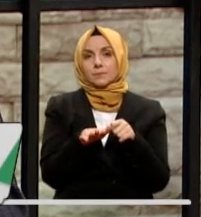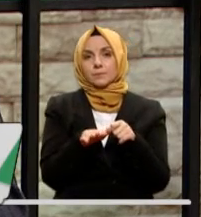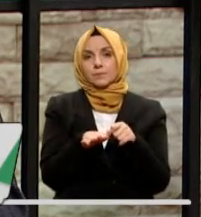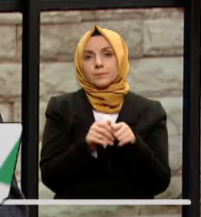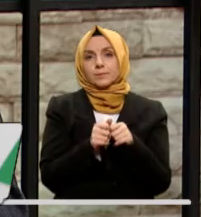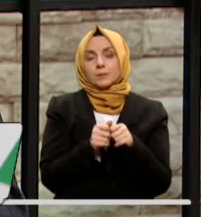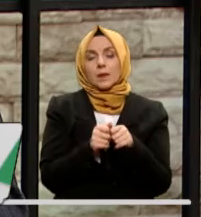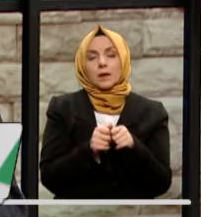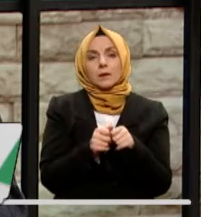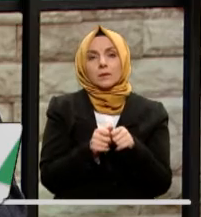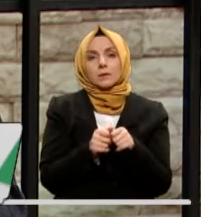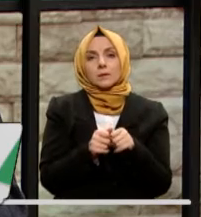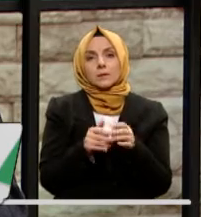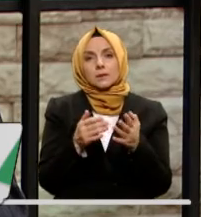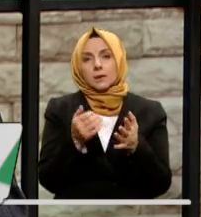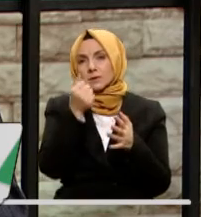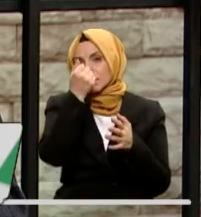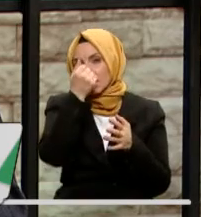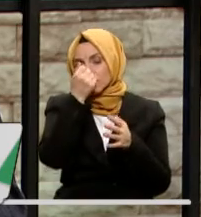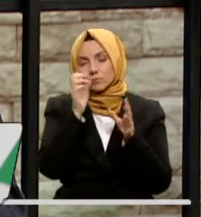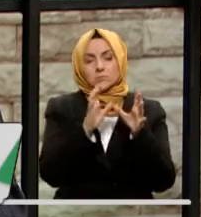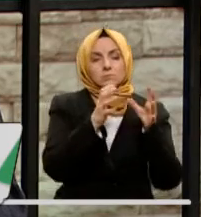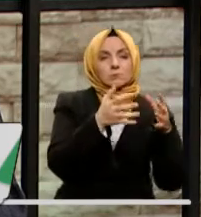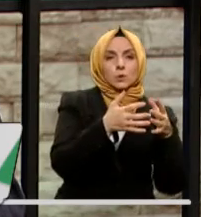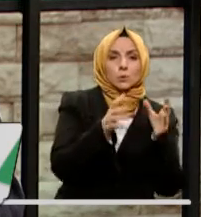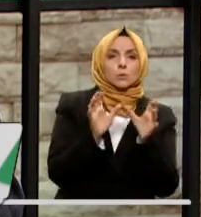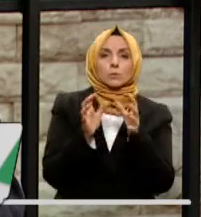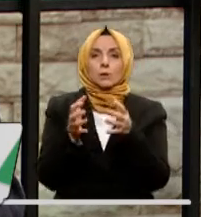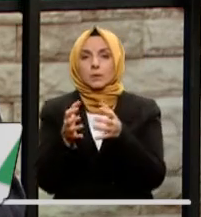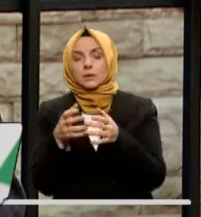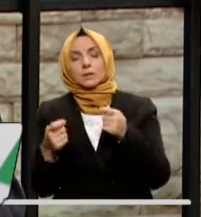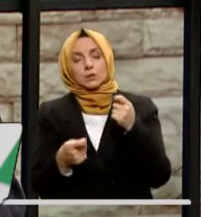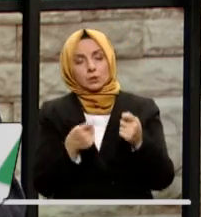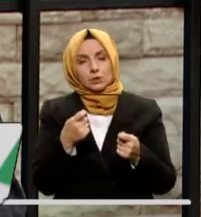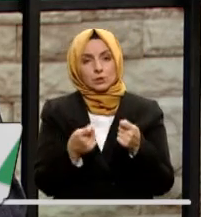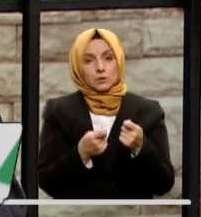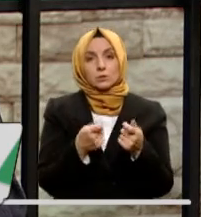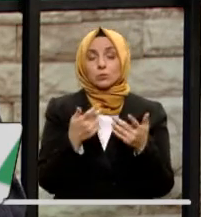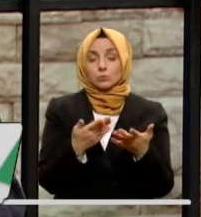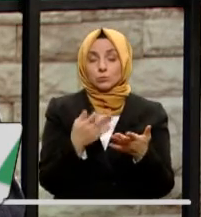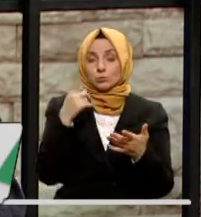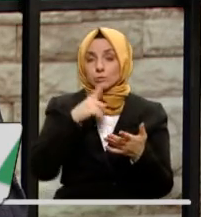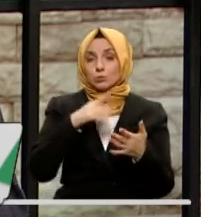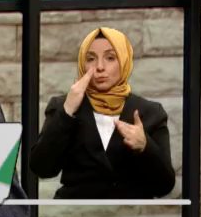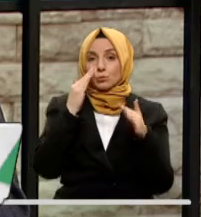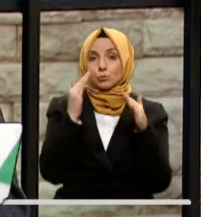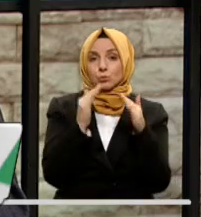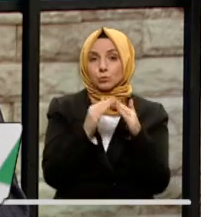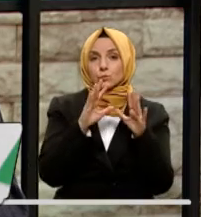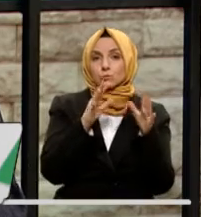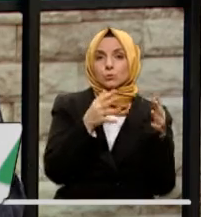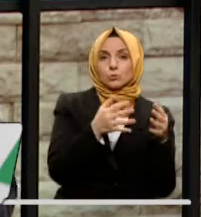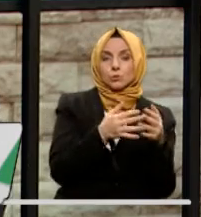ileri tekniklerle kan gruplamaları çalışılır Çünkü uygun gruplu kan grubundaki hastaya verilmesi